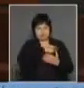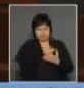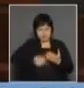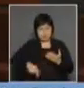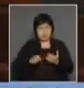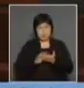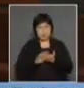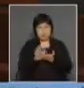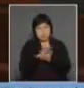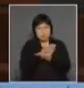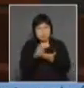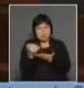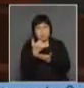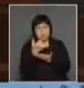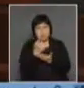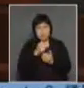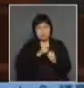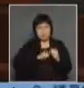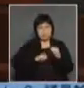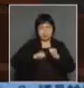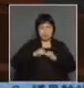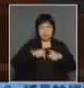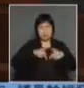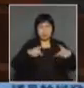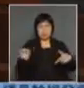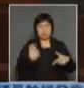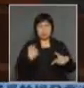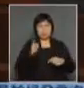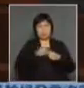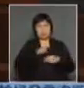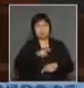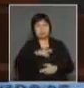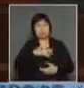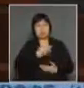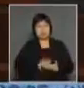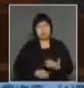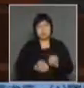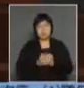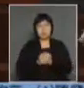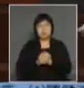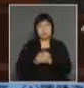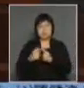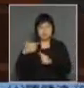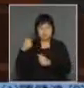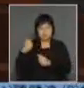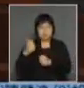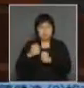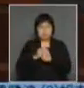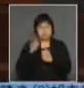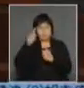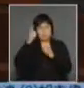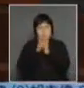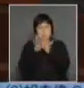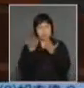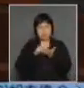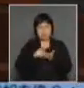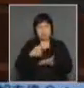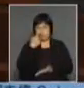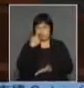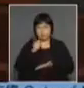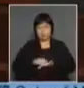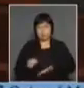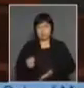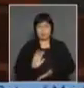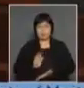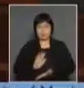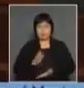的道德勇氣，令人失望。主席，這個是明報寫的，不是我寫的，我相信這些